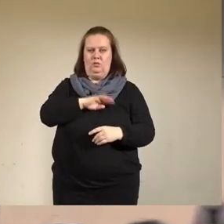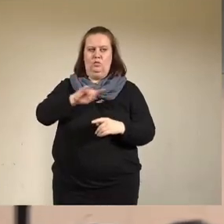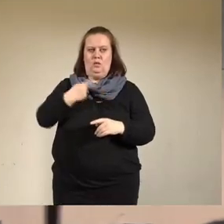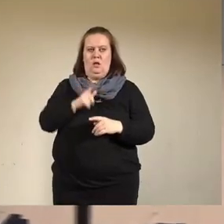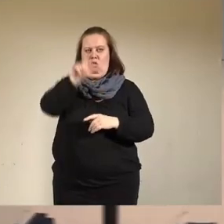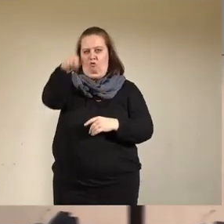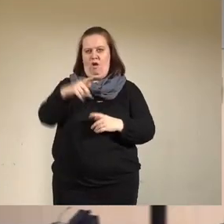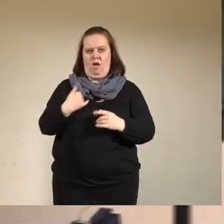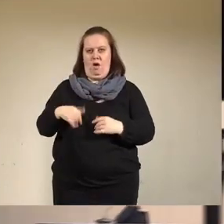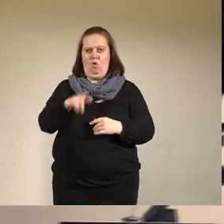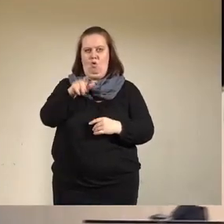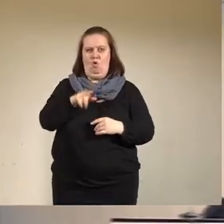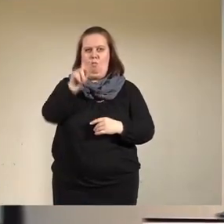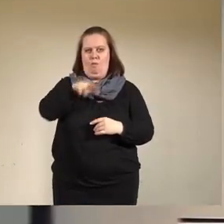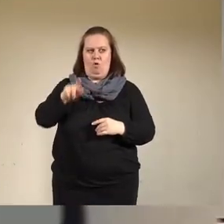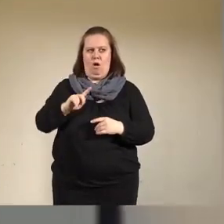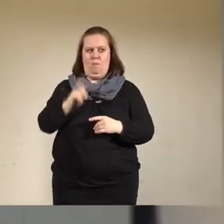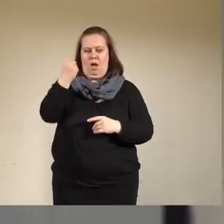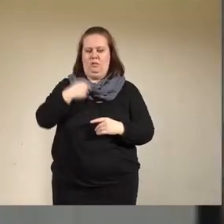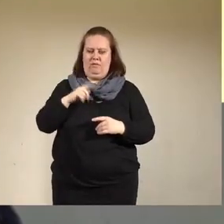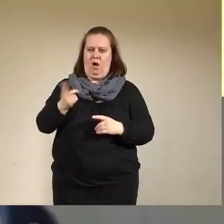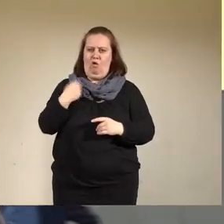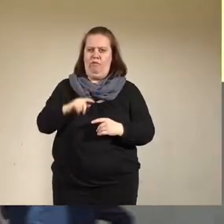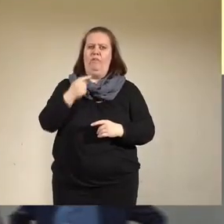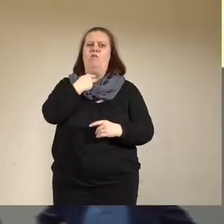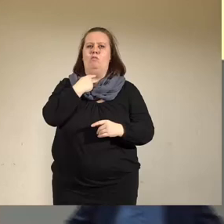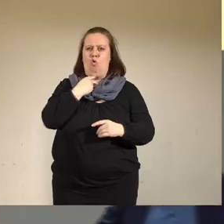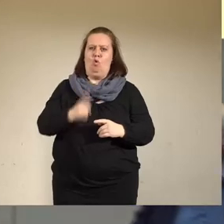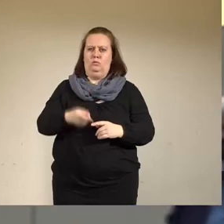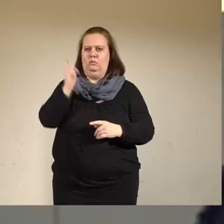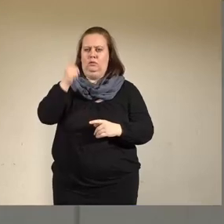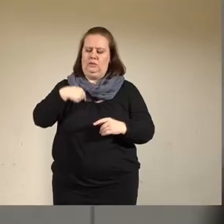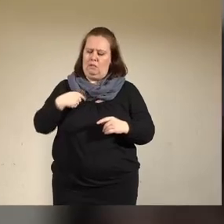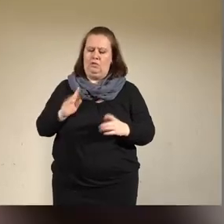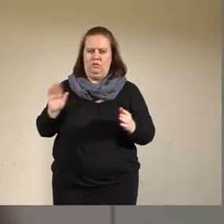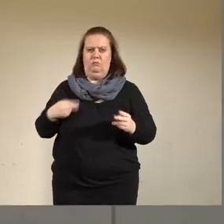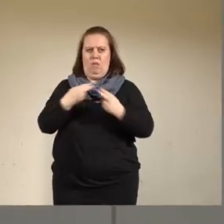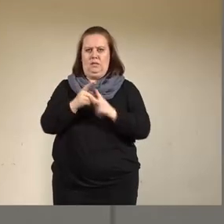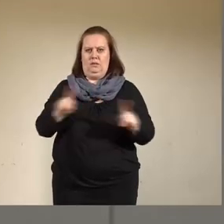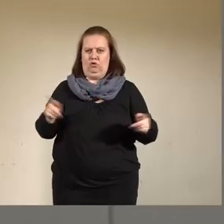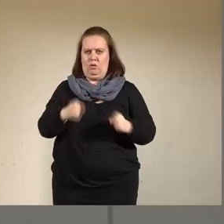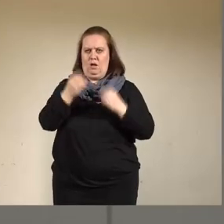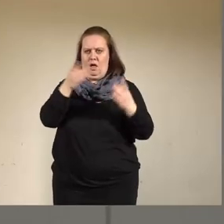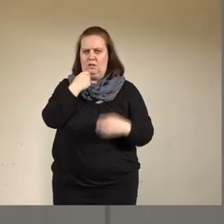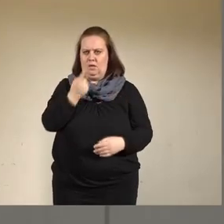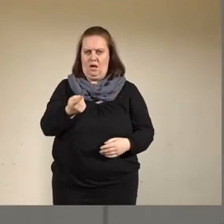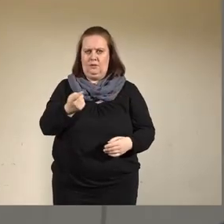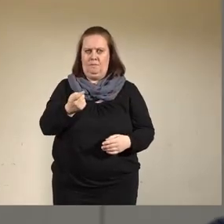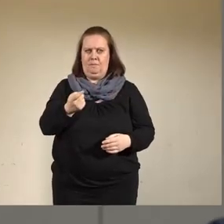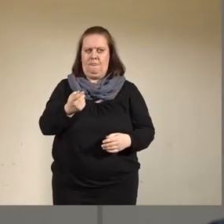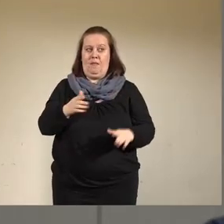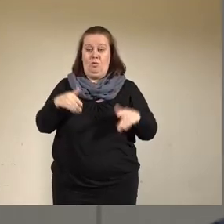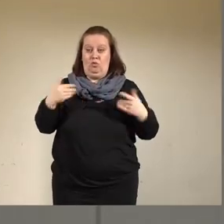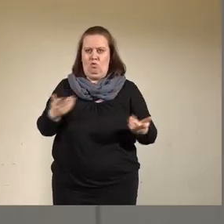kurz an Sie, Herr Oberbürgermeister. Diese scharfe Zurechtweisung, so eben auch vom Ton her, empfand ich als unangemessen, um das mal klar zu sagen. Also